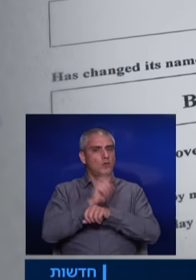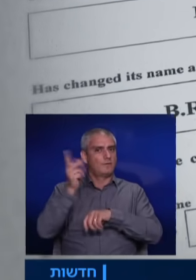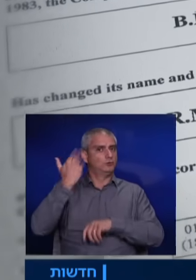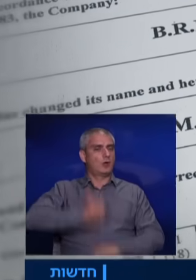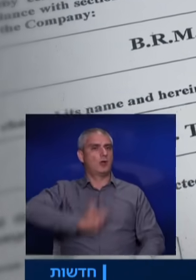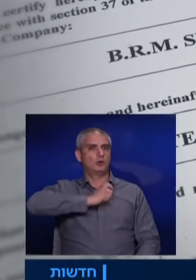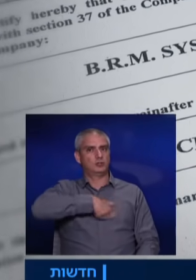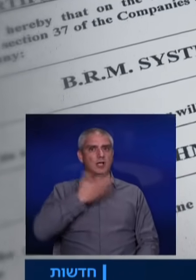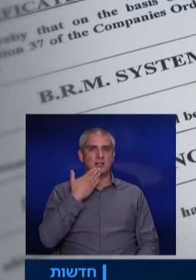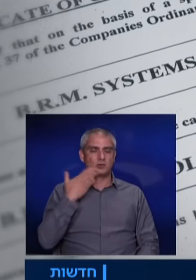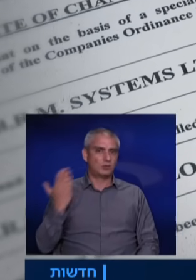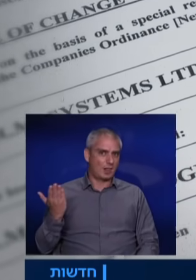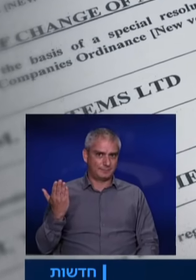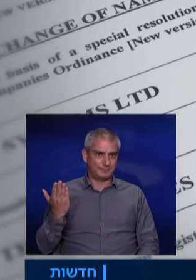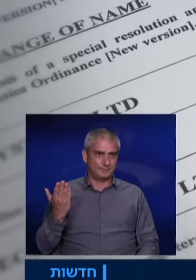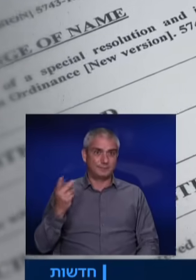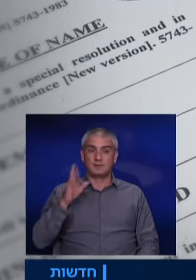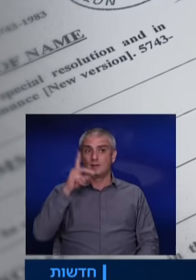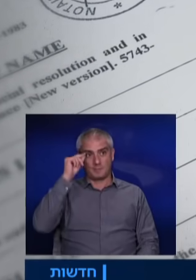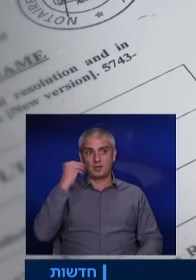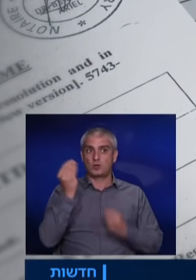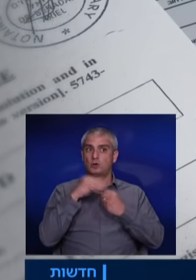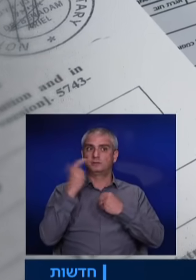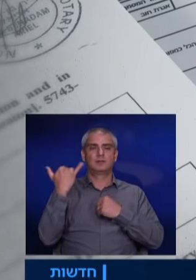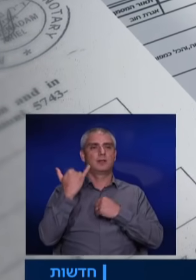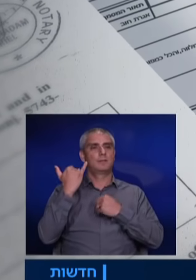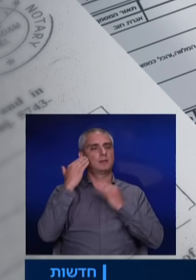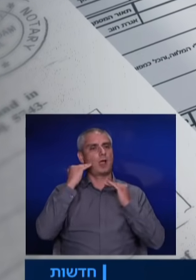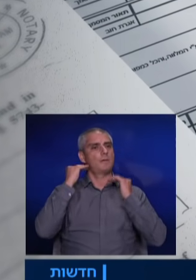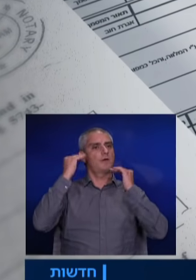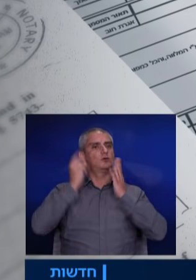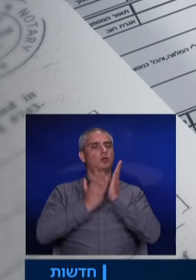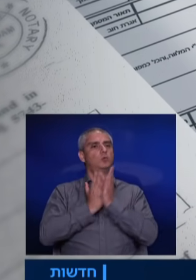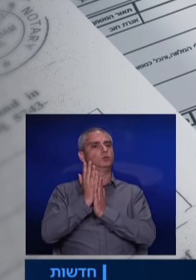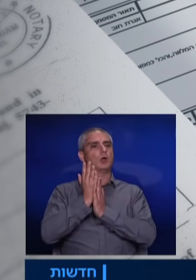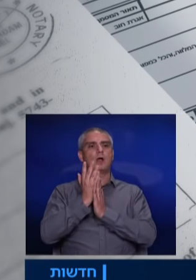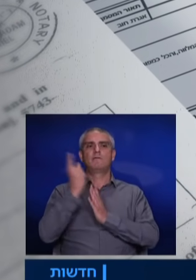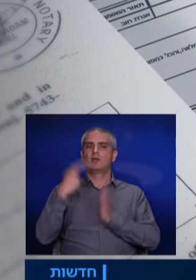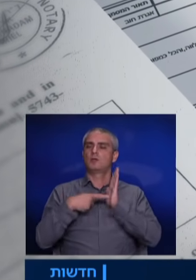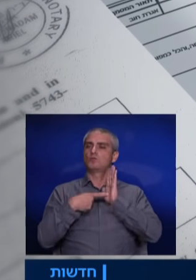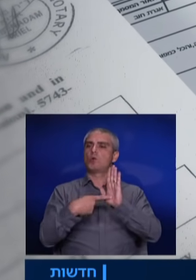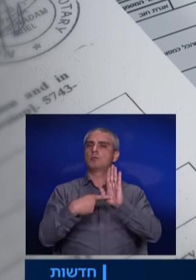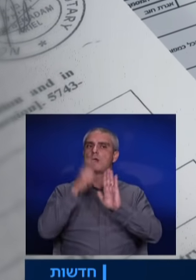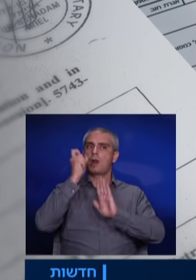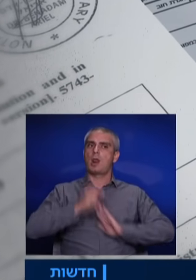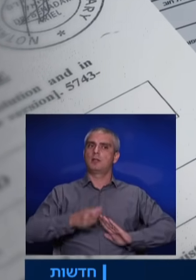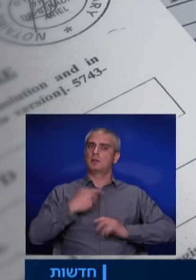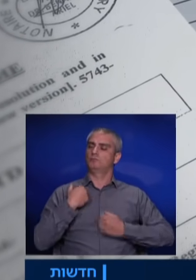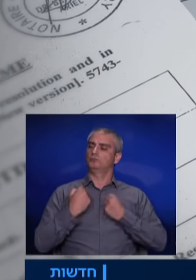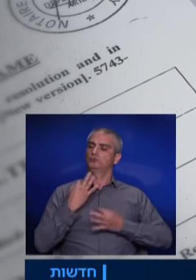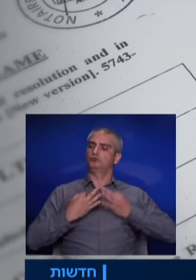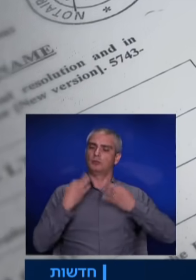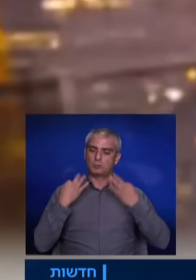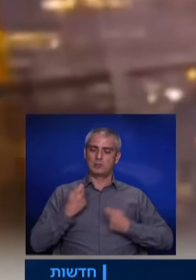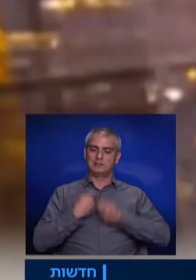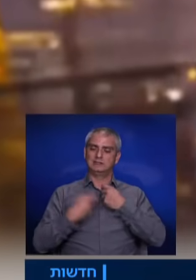ברקת בעיריית ירושלים. ברקת, הוסיף עורך הדין, הציג תמיד רמה גבוהה של יושרה ומהווה מודל לאדם בעל כושר שיפוט